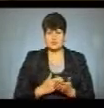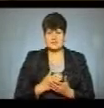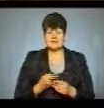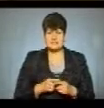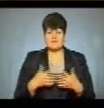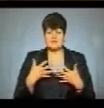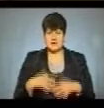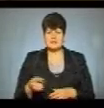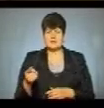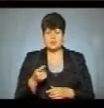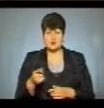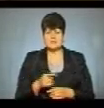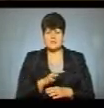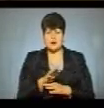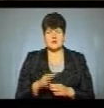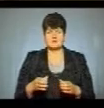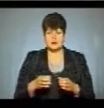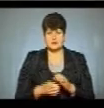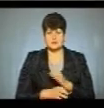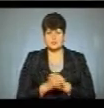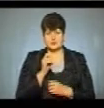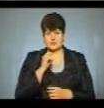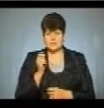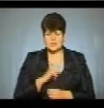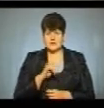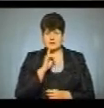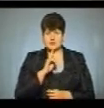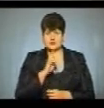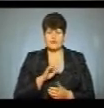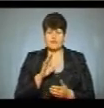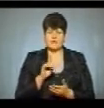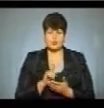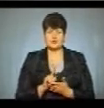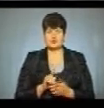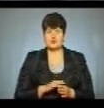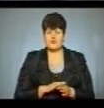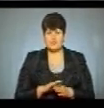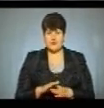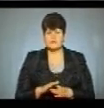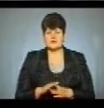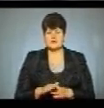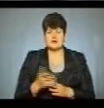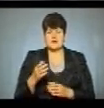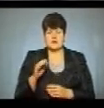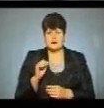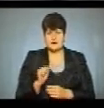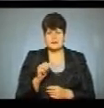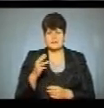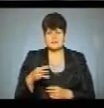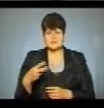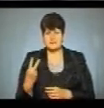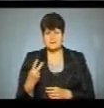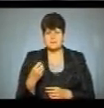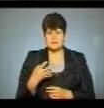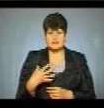втрати Тернопільської артбригади на сході України. Тимчасово виконувач обов'язків начальника штабу військової частини